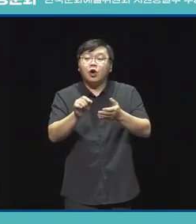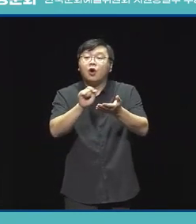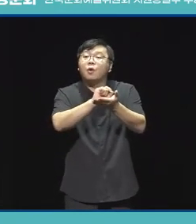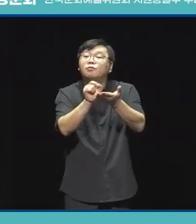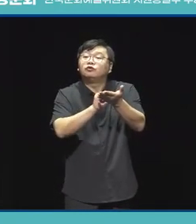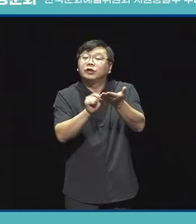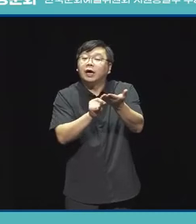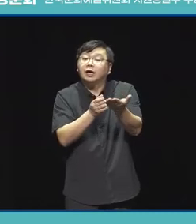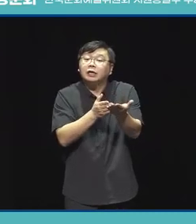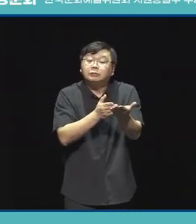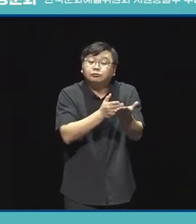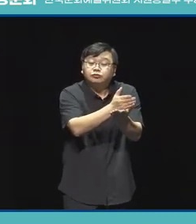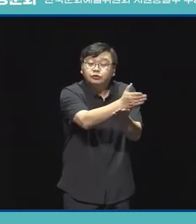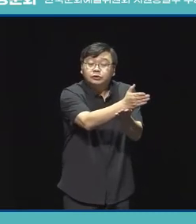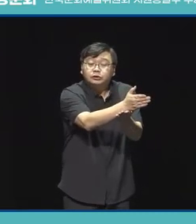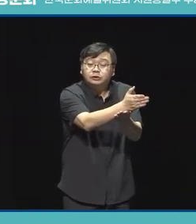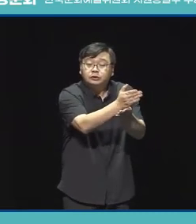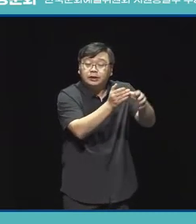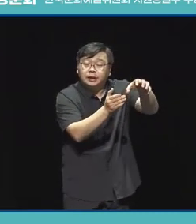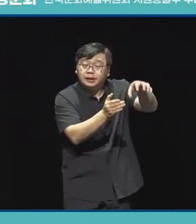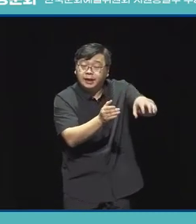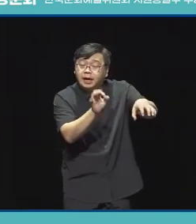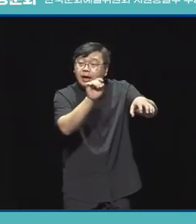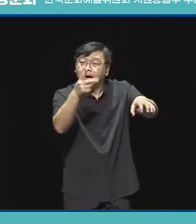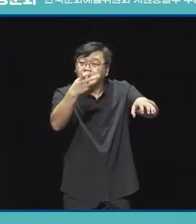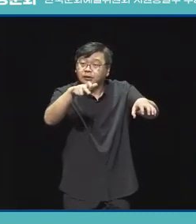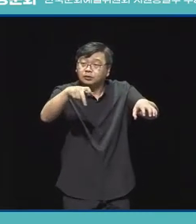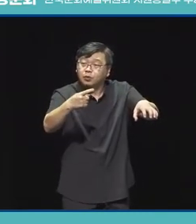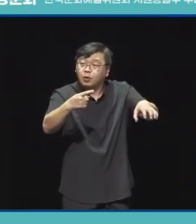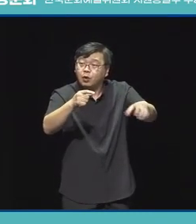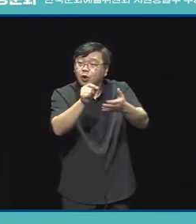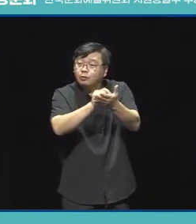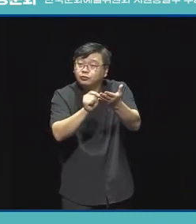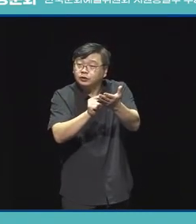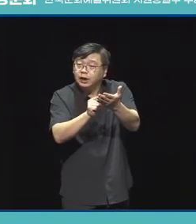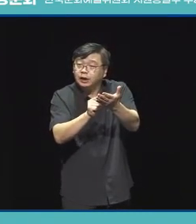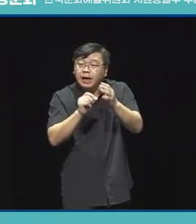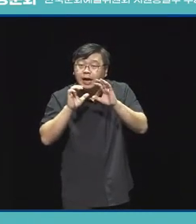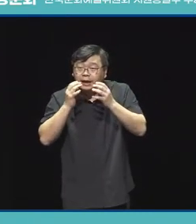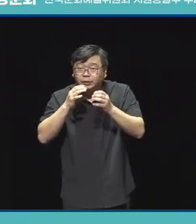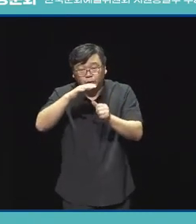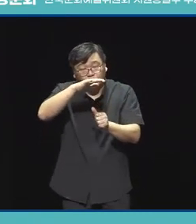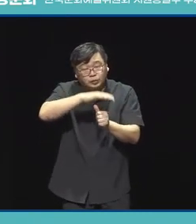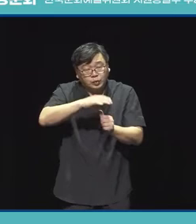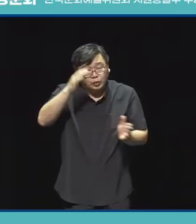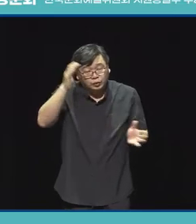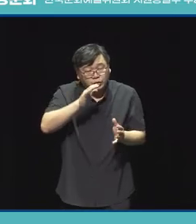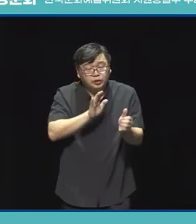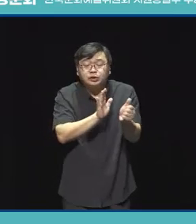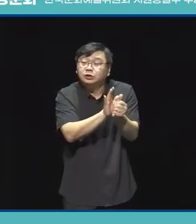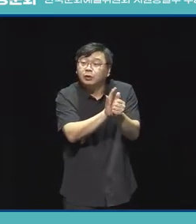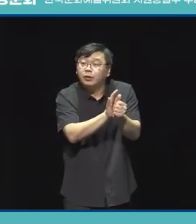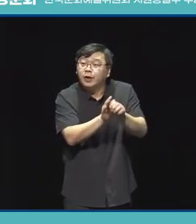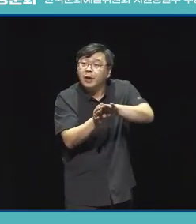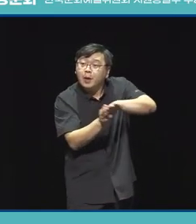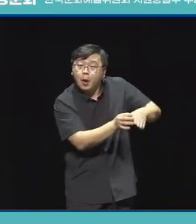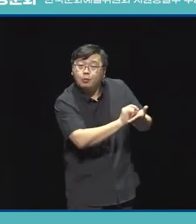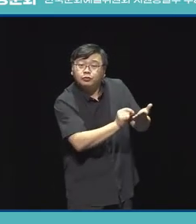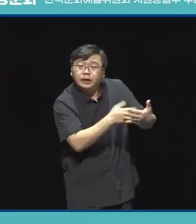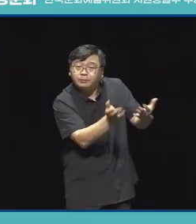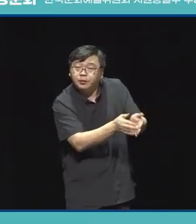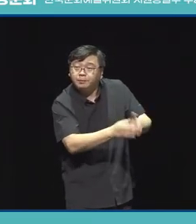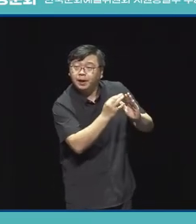분야에 보시면, 그러니까 문학 장르에 보시면 아르코 문학 창작 기금에 아동 청소년 문학 지원이 있습니다. 예, 이쪽으로 지원 신청을 해주시면